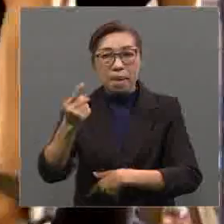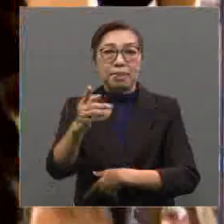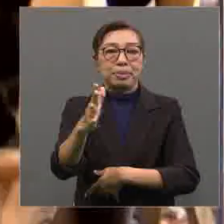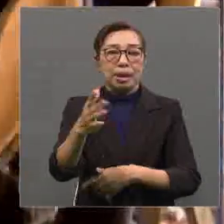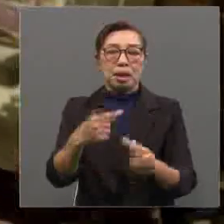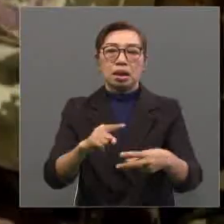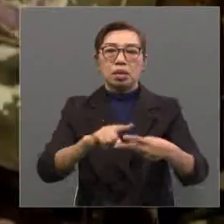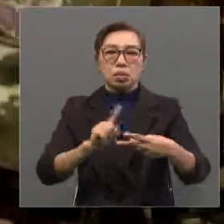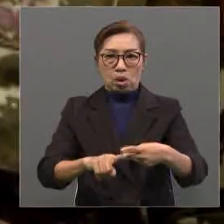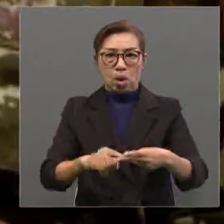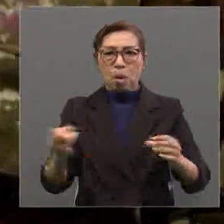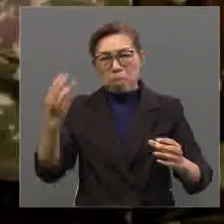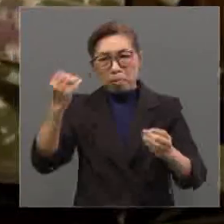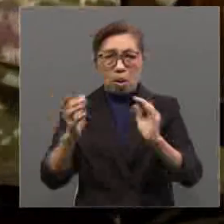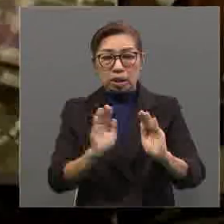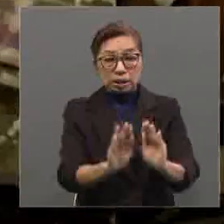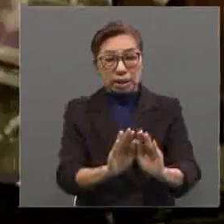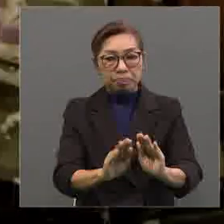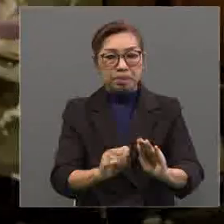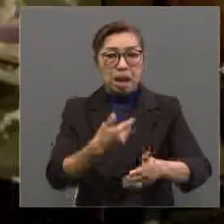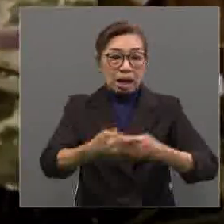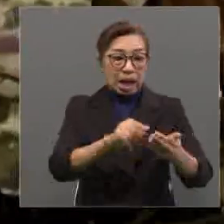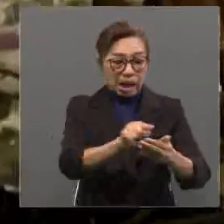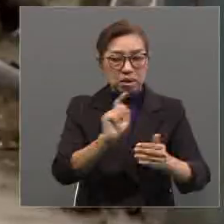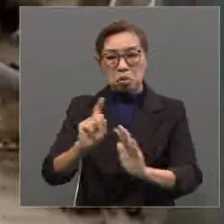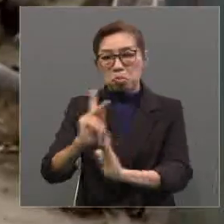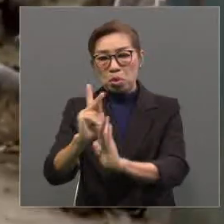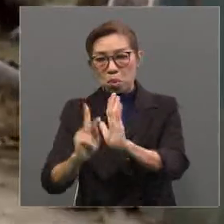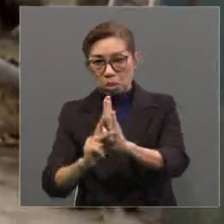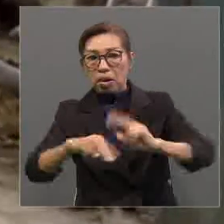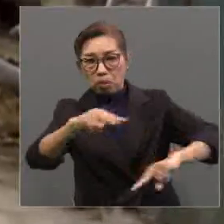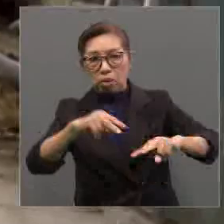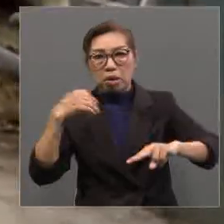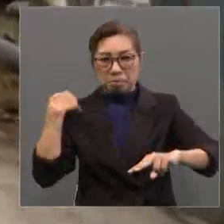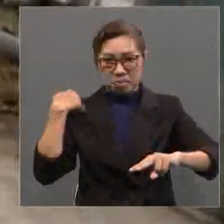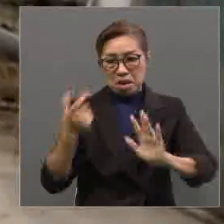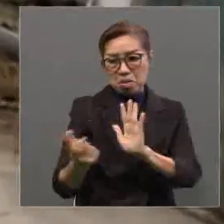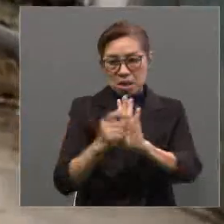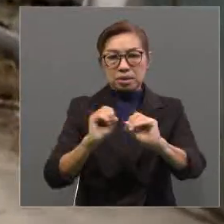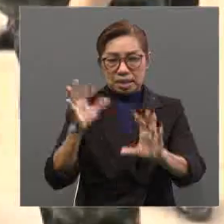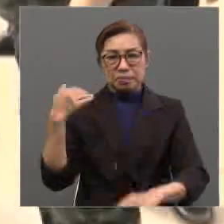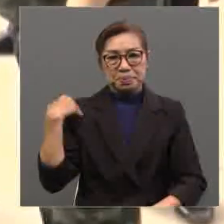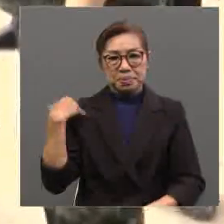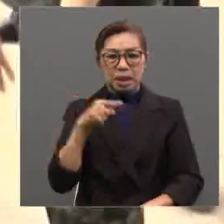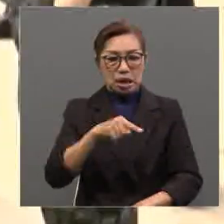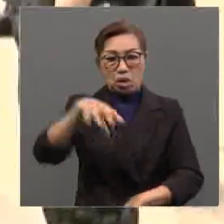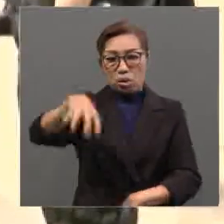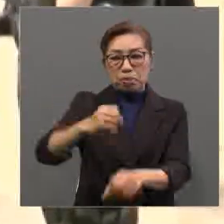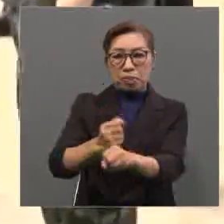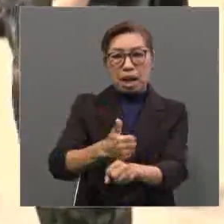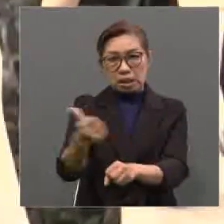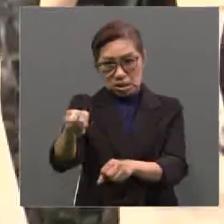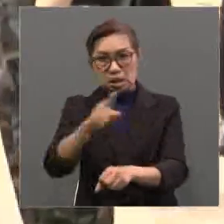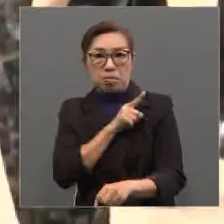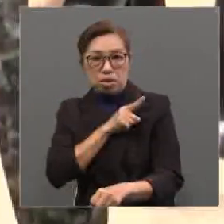การครอบครองเก็บรักษาและจำหน่ายอันนี้มีกฎหมายควบคุมเช่นกันที่ชัดเจนด้วยนะครับและมีหน่วยงานที่รับผิดชอบอยู่แ